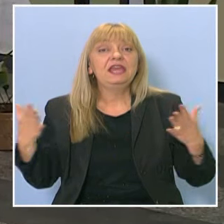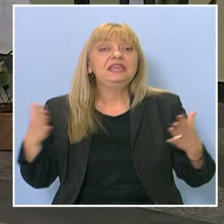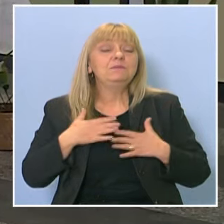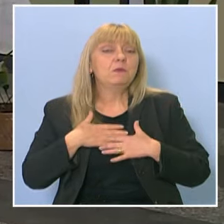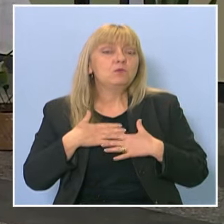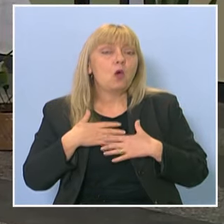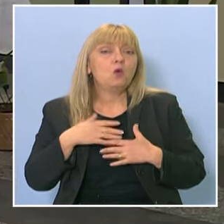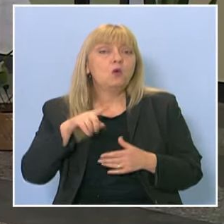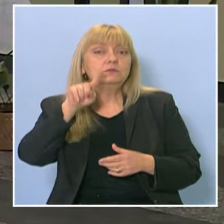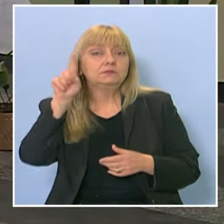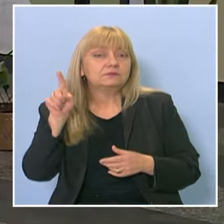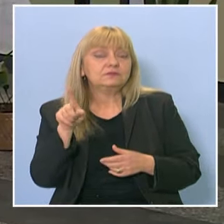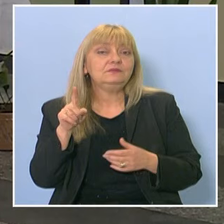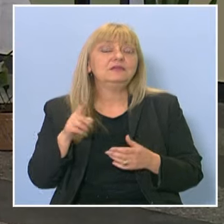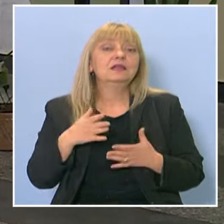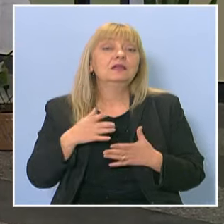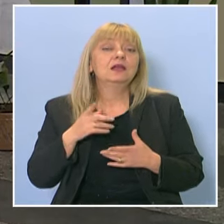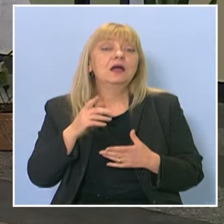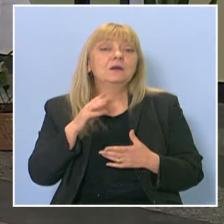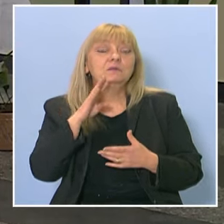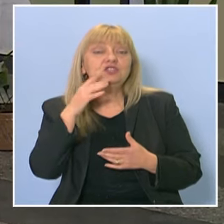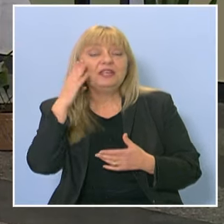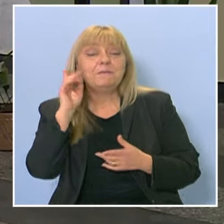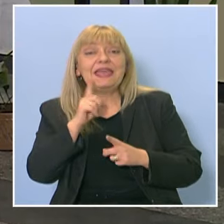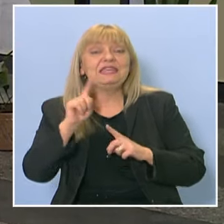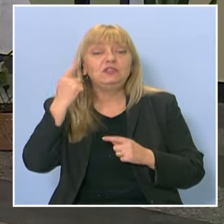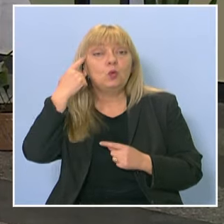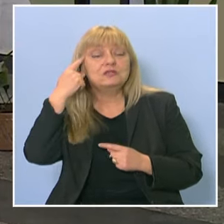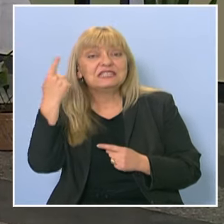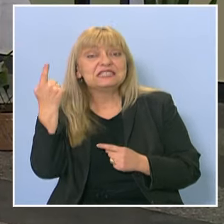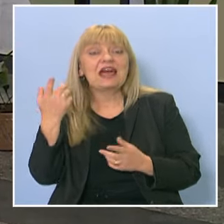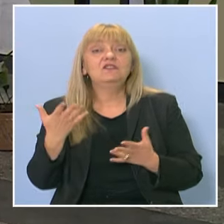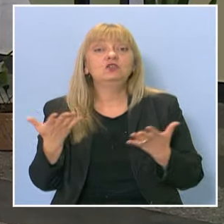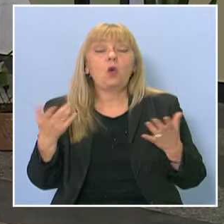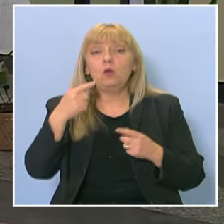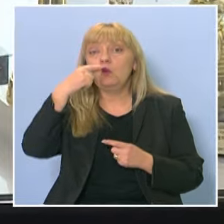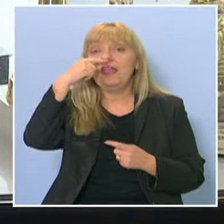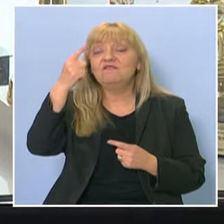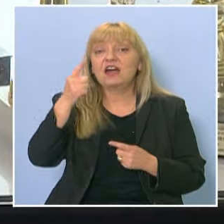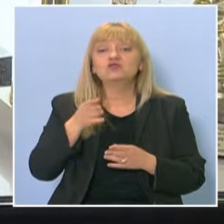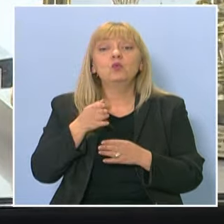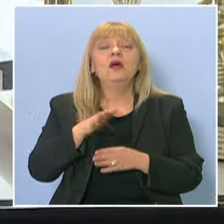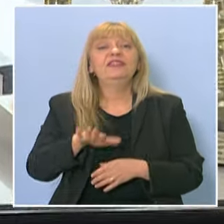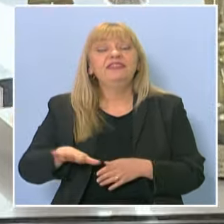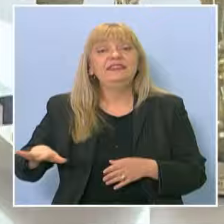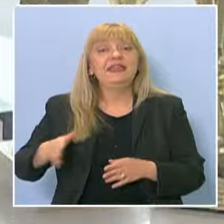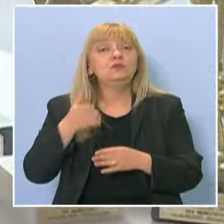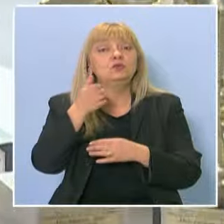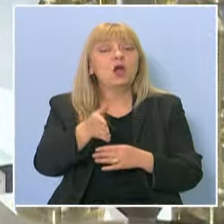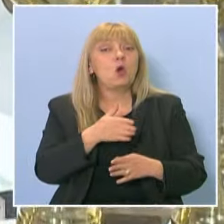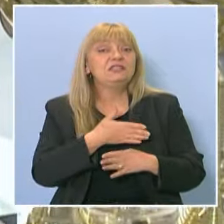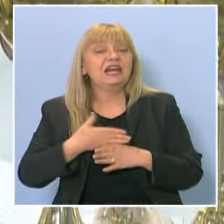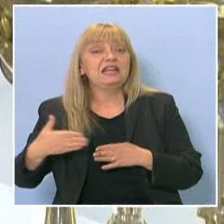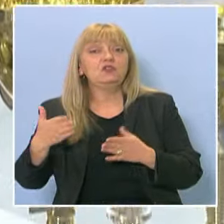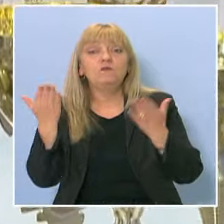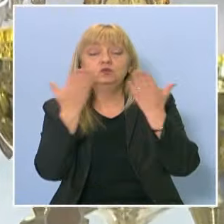които родители не осъзнават колко е важно детето им да ходи редовно на училище, да се учи,